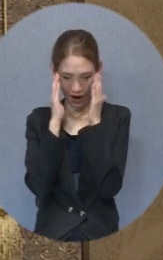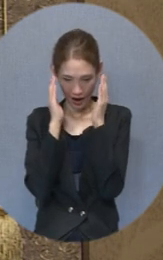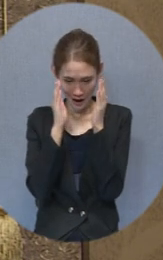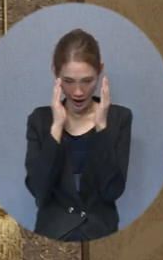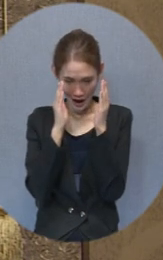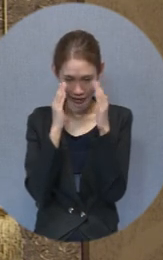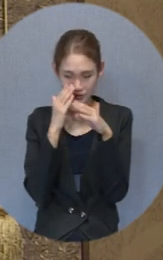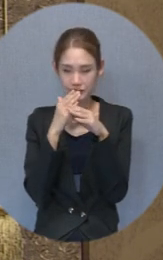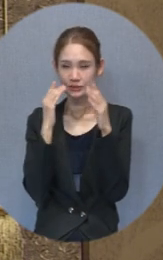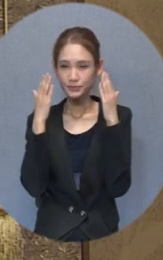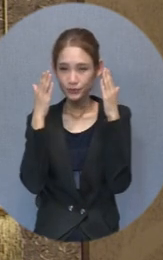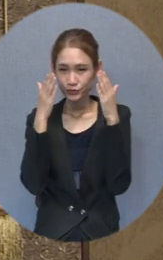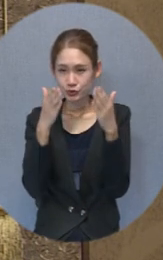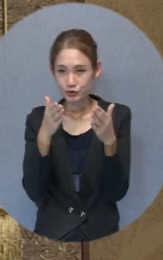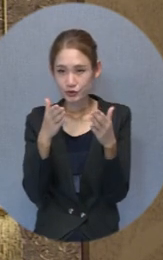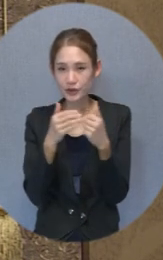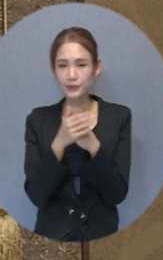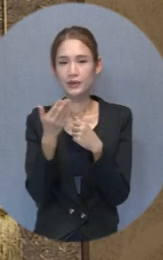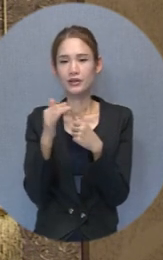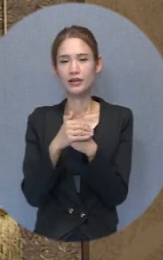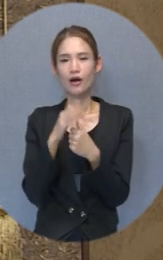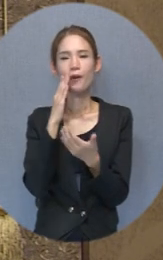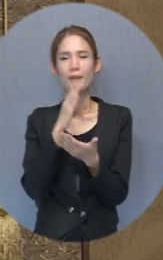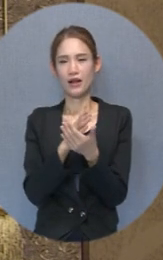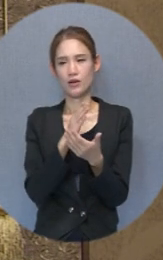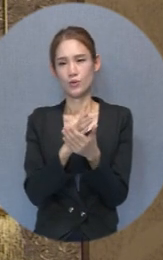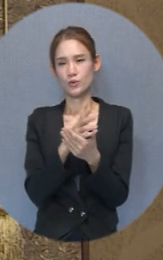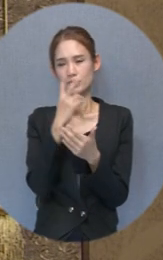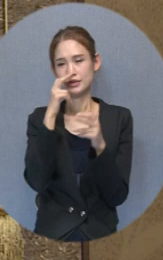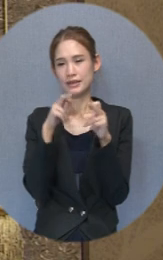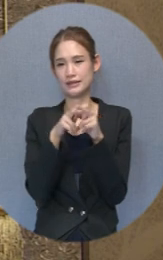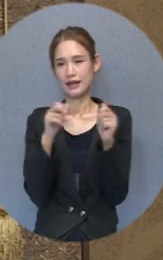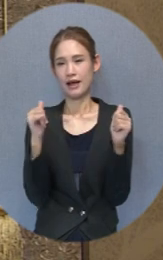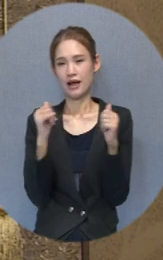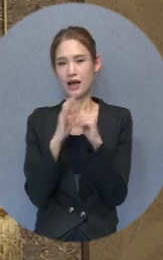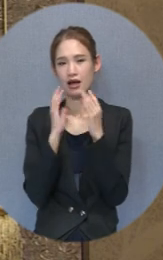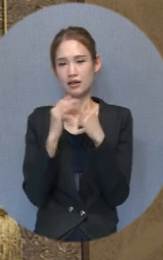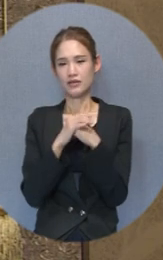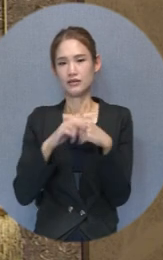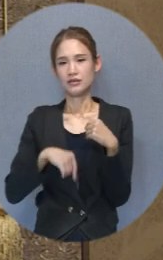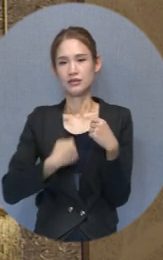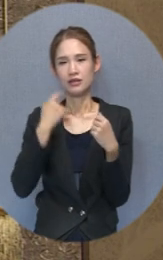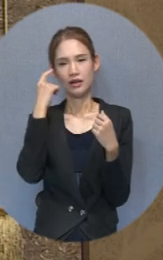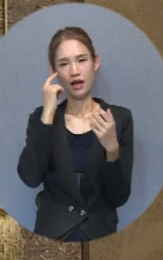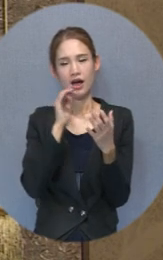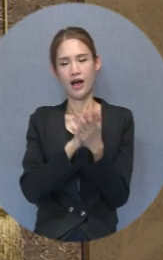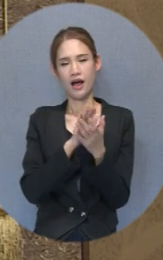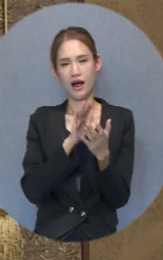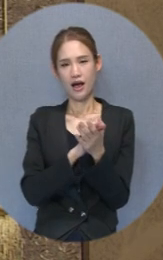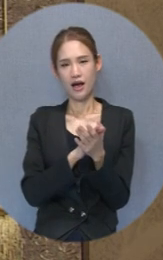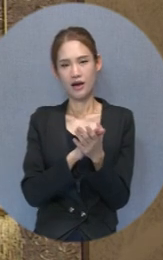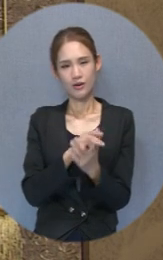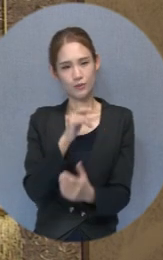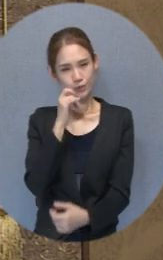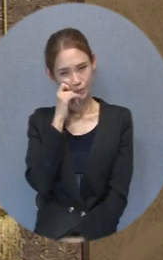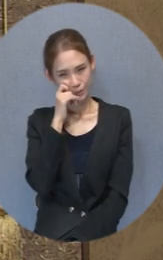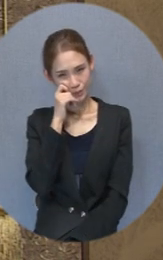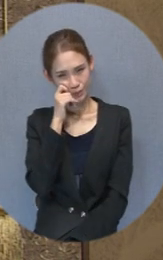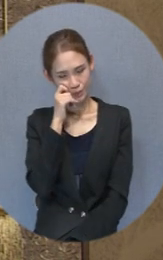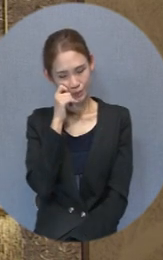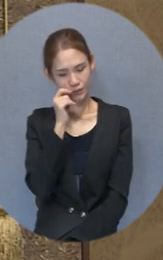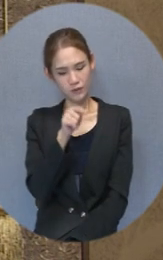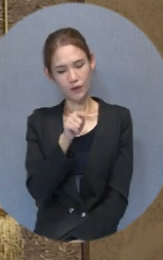학습에 초점을 맞췄는데요. 학습보다 시각장애 아동들은 스스로 할수 없는 부분에